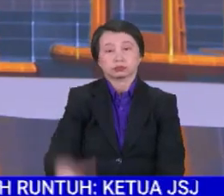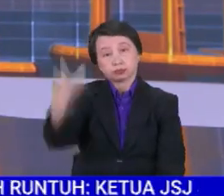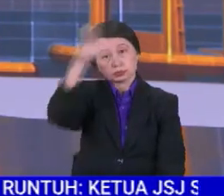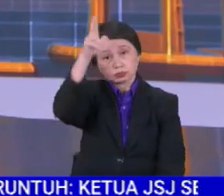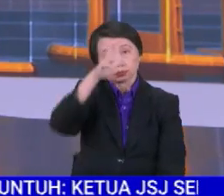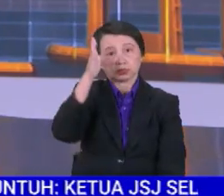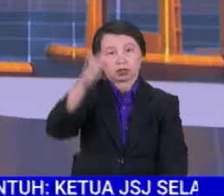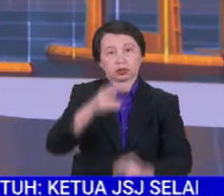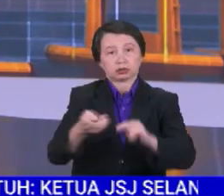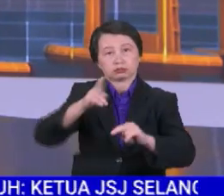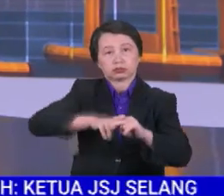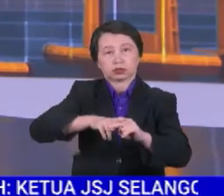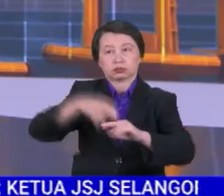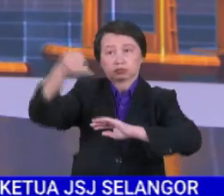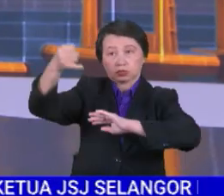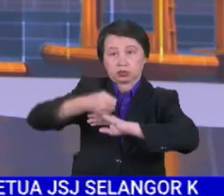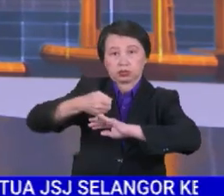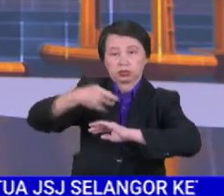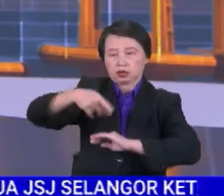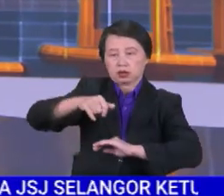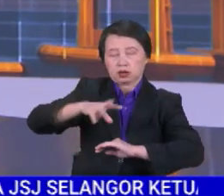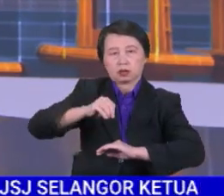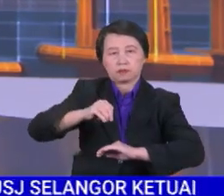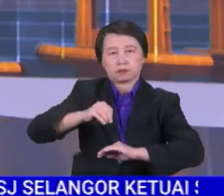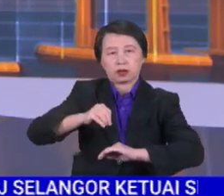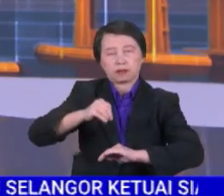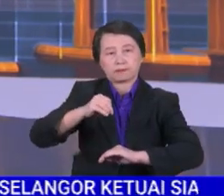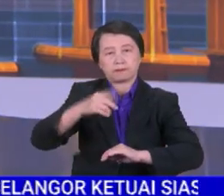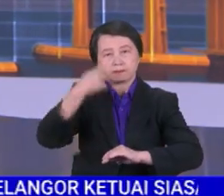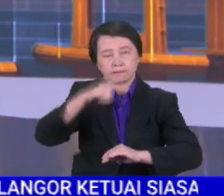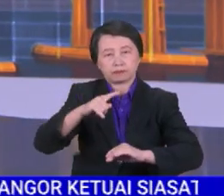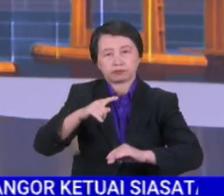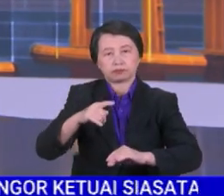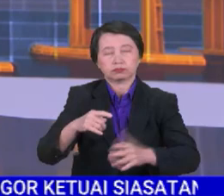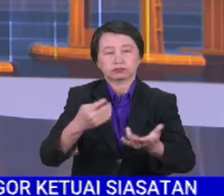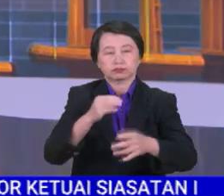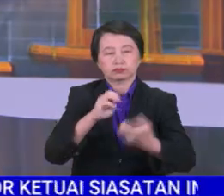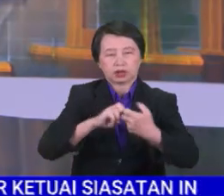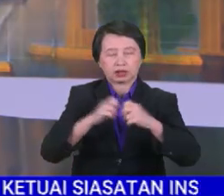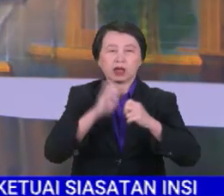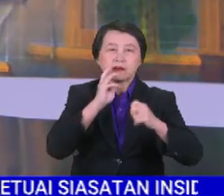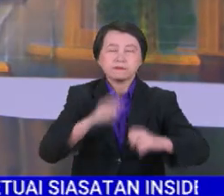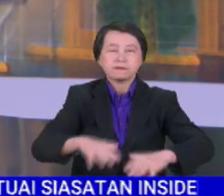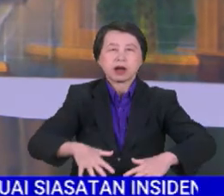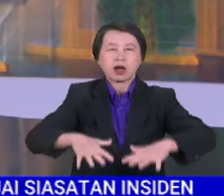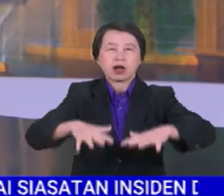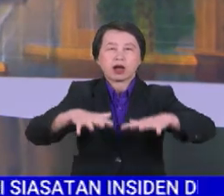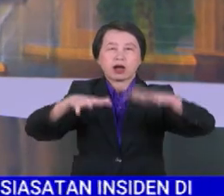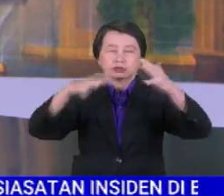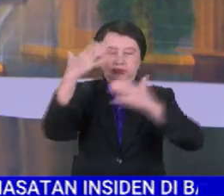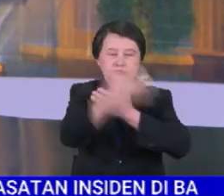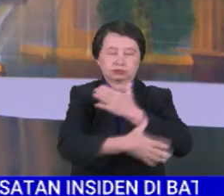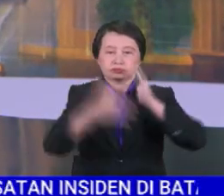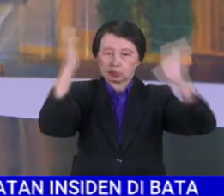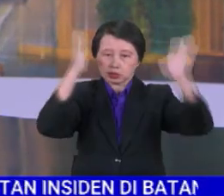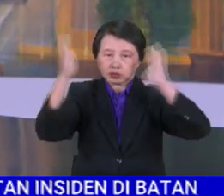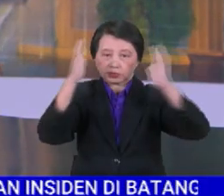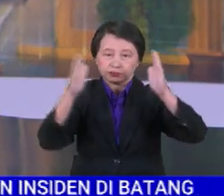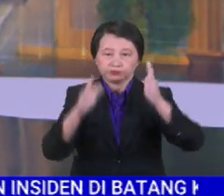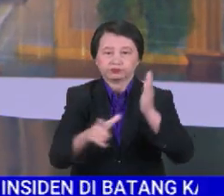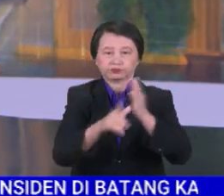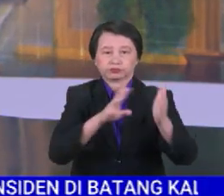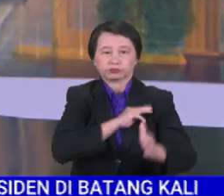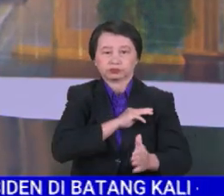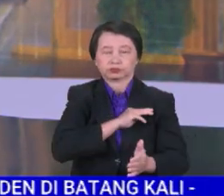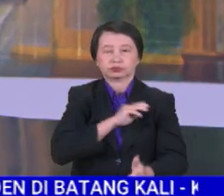Kerajaan akan menambah dan mengimport pam berkuasa tinggi sebagai langkah penyelesaian masalah banjir di seluruh negara. Timbalan Perdana Menteri Datuk Seri